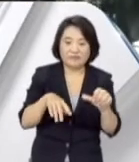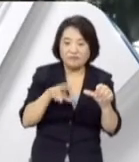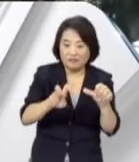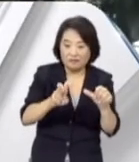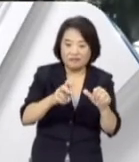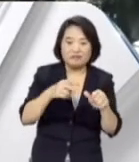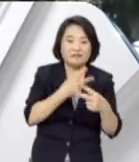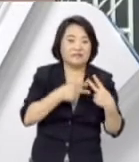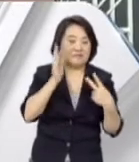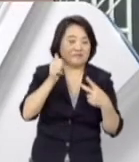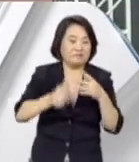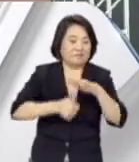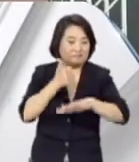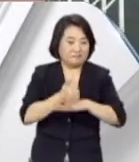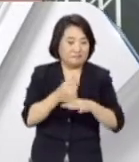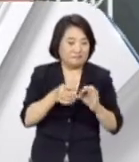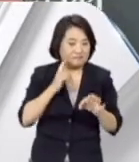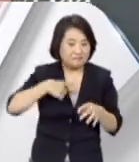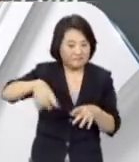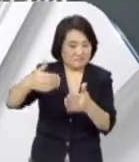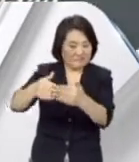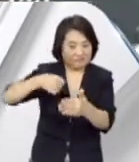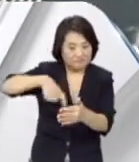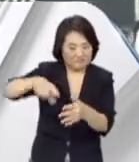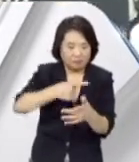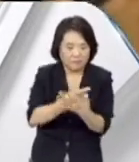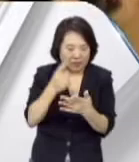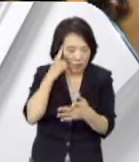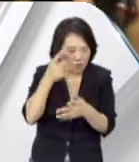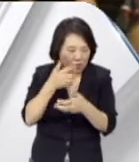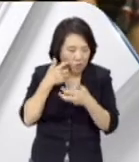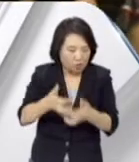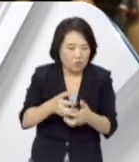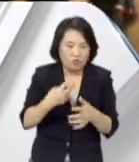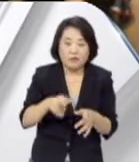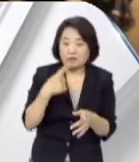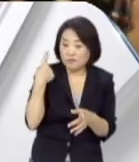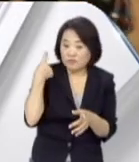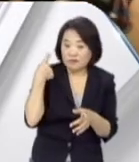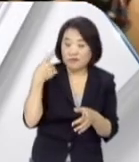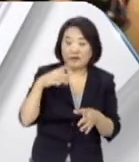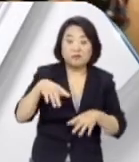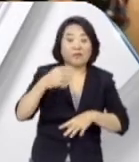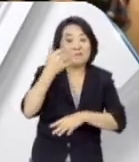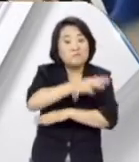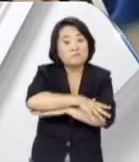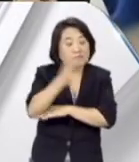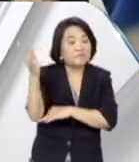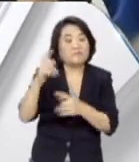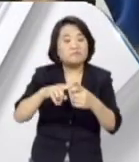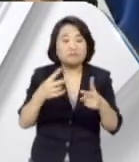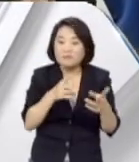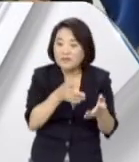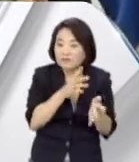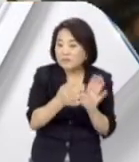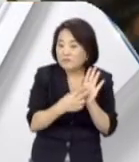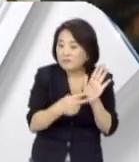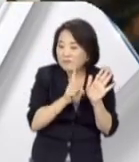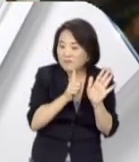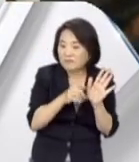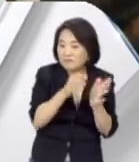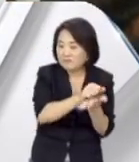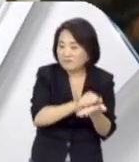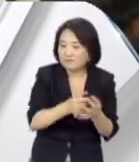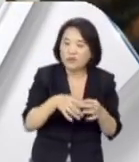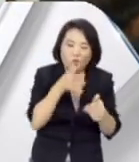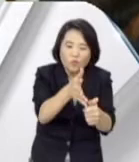英文从英国后，两岸关系韩国受到大家注意。昨天路透社也着外国媒体伫专访蔡英文家下，没问到